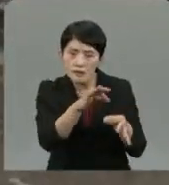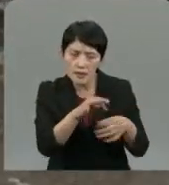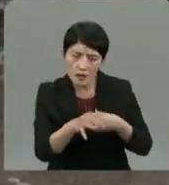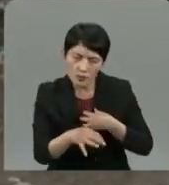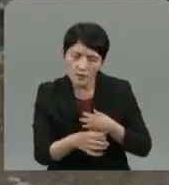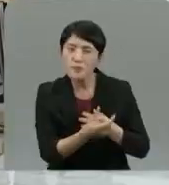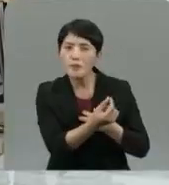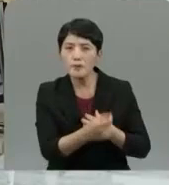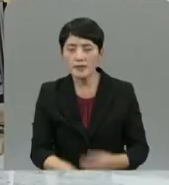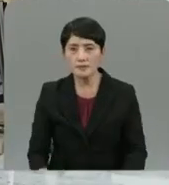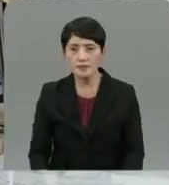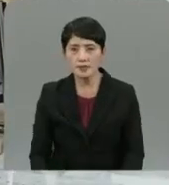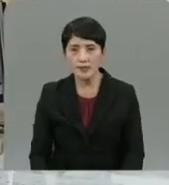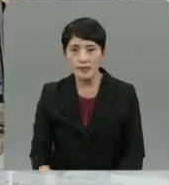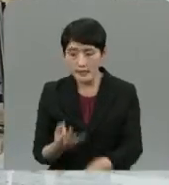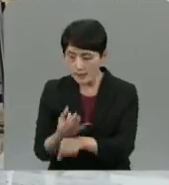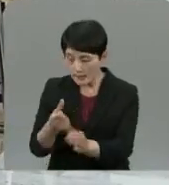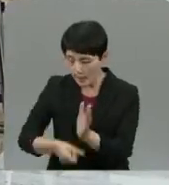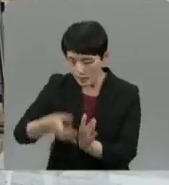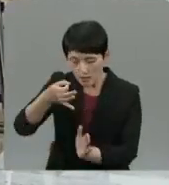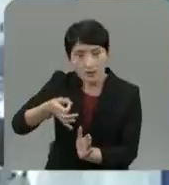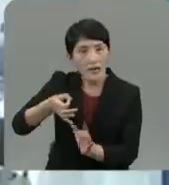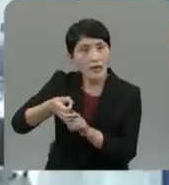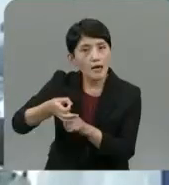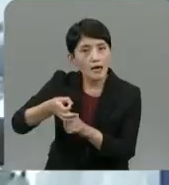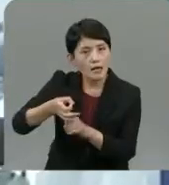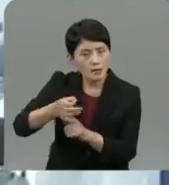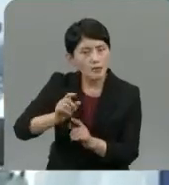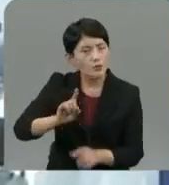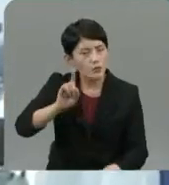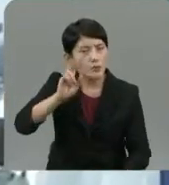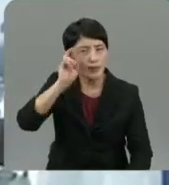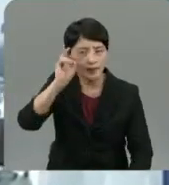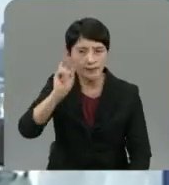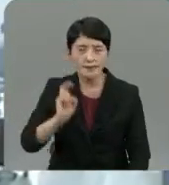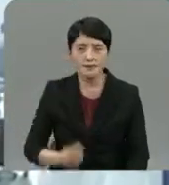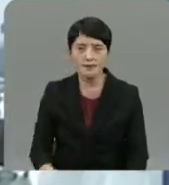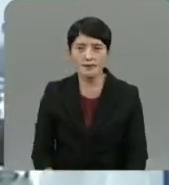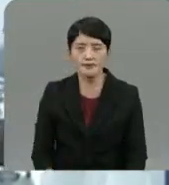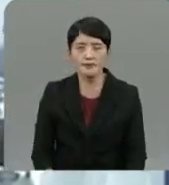говорится в сообщении корейского института развития